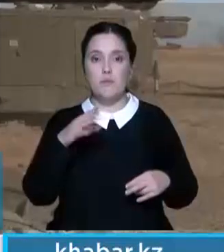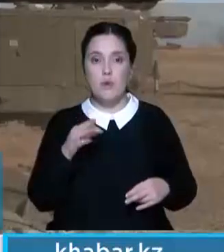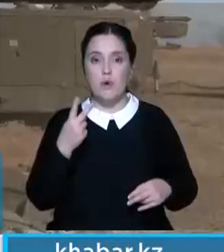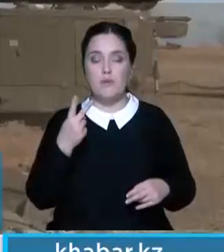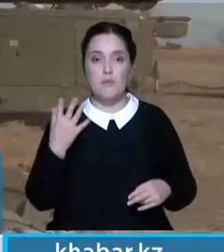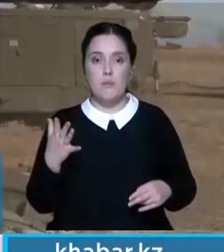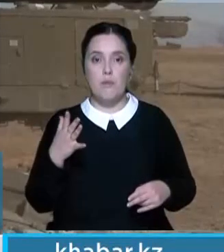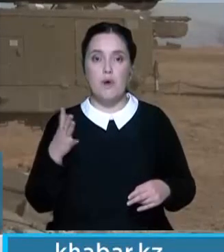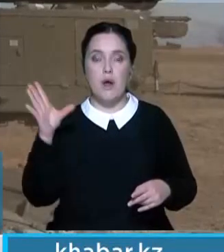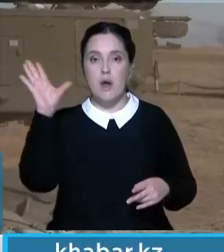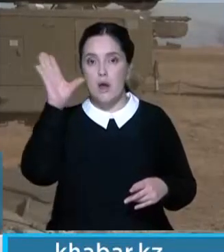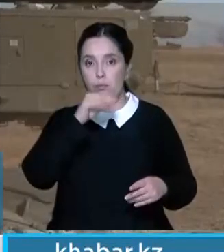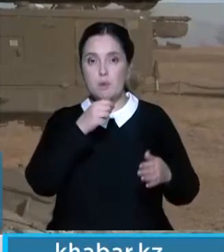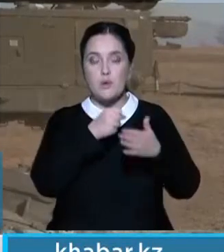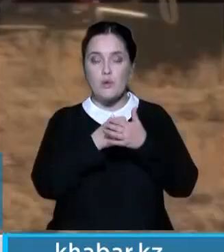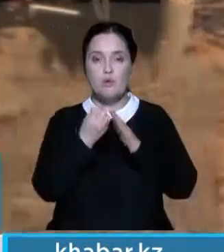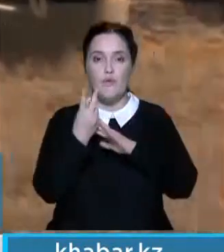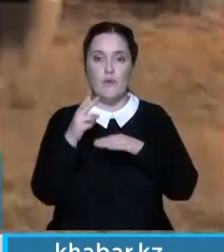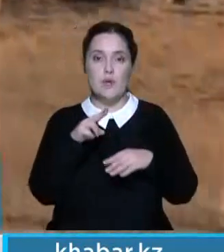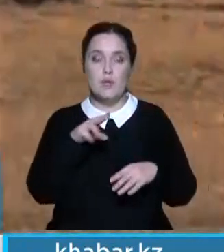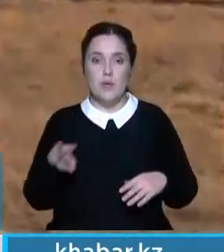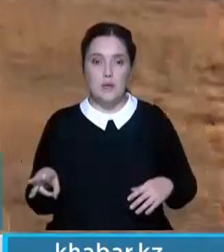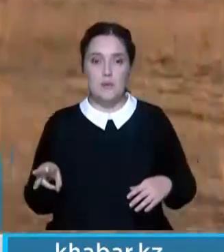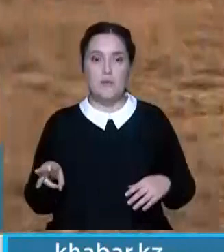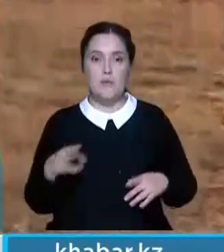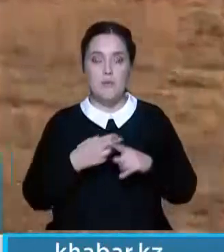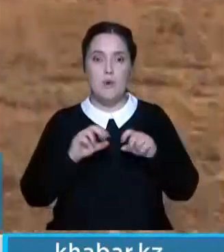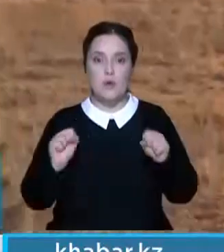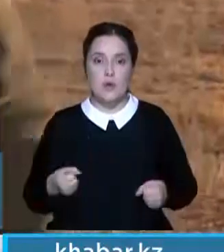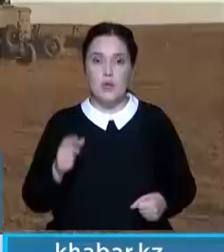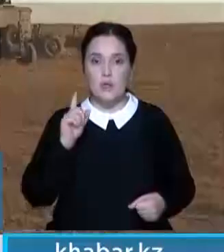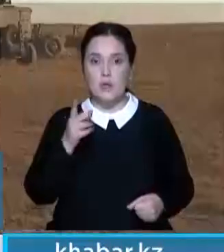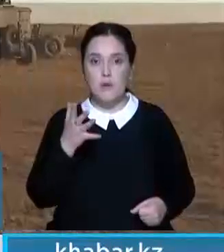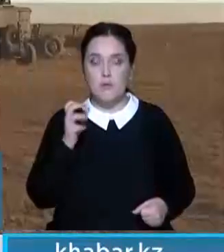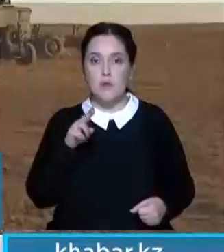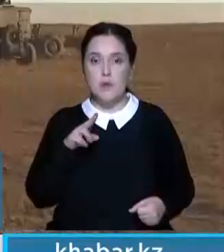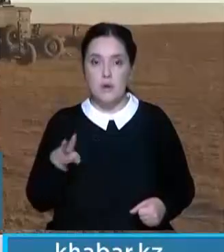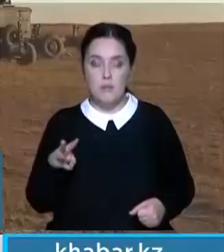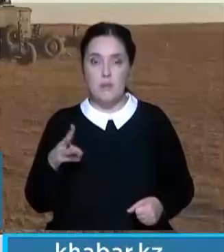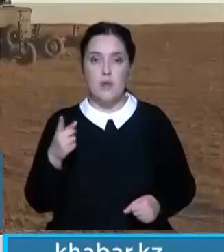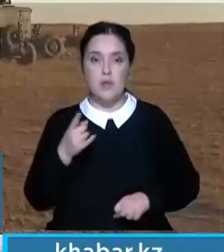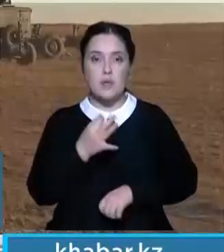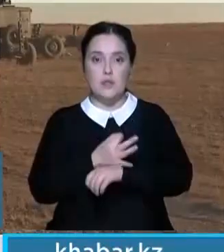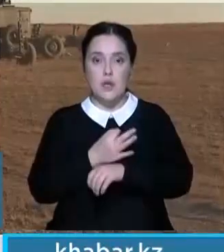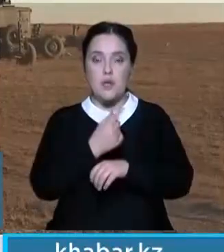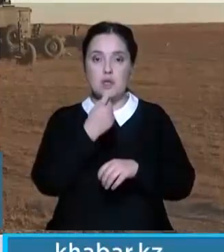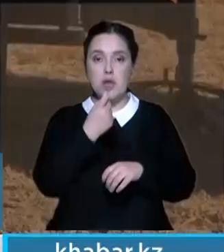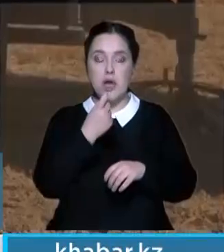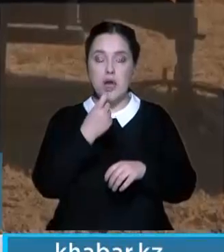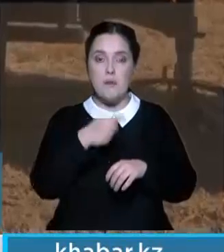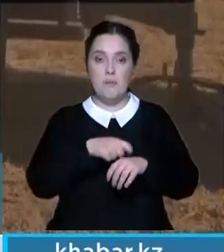поражать воздушные цели на расстоянии до 12 километров, летящие со скоростью 1500 километров в час, и на высотах от 100 метров до 5